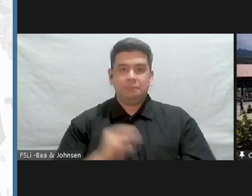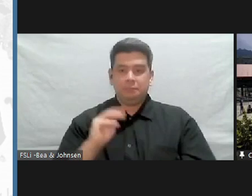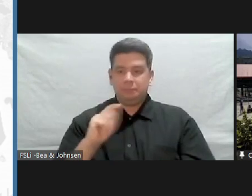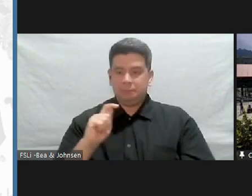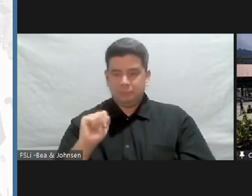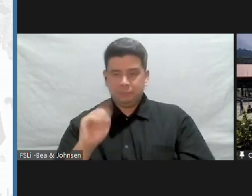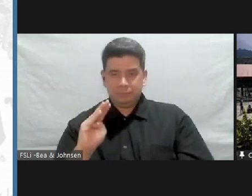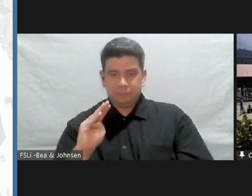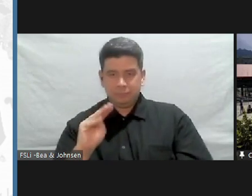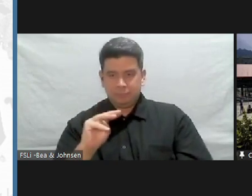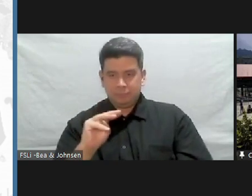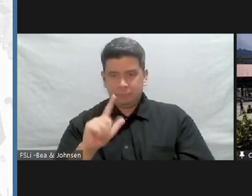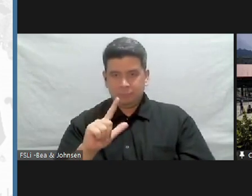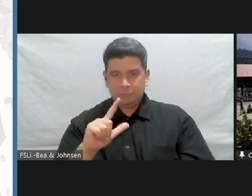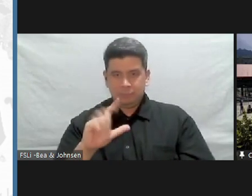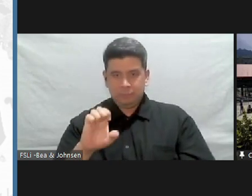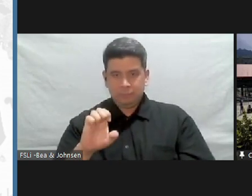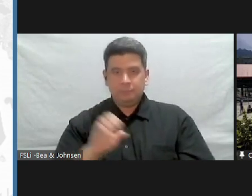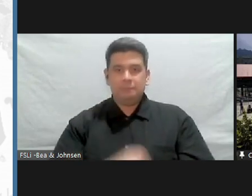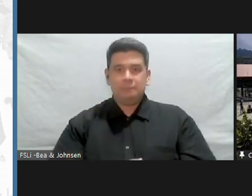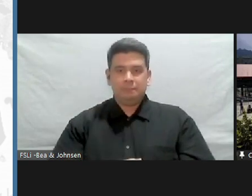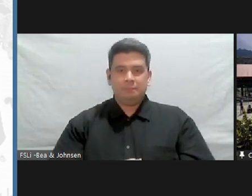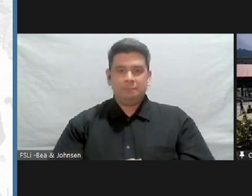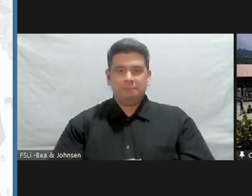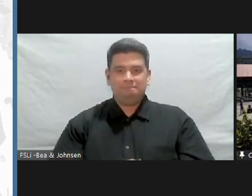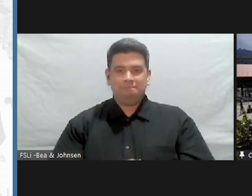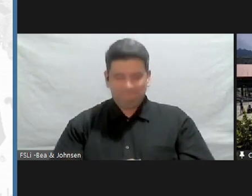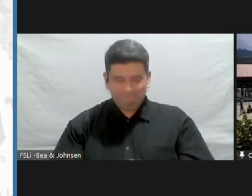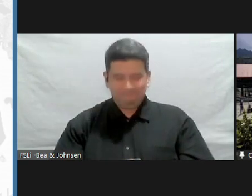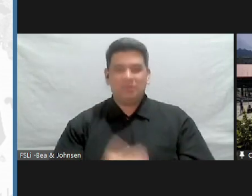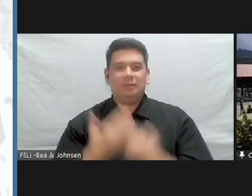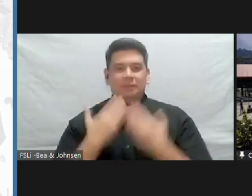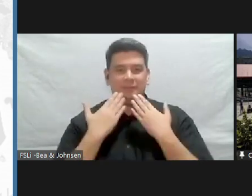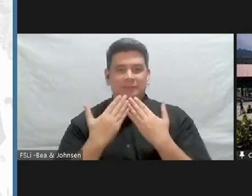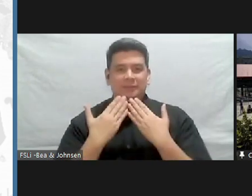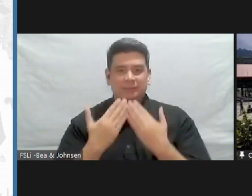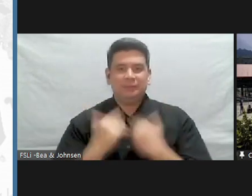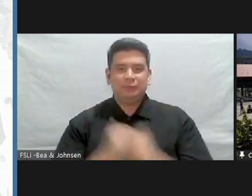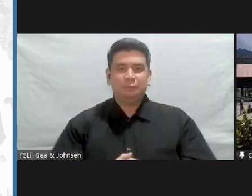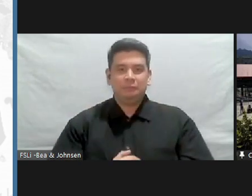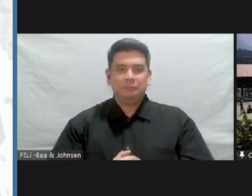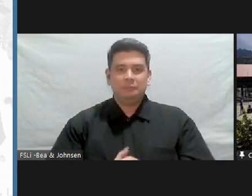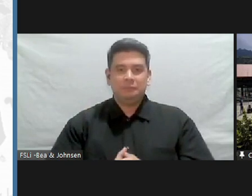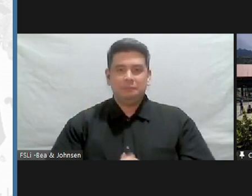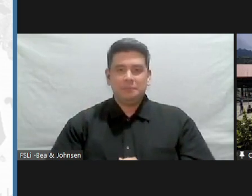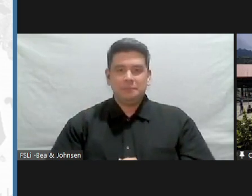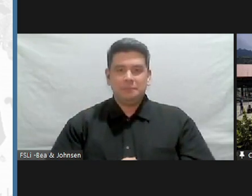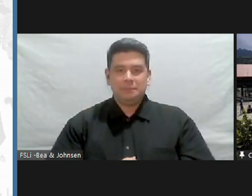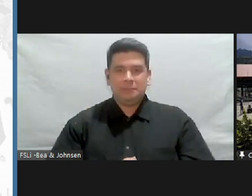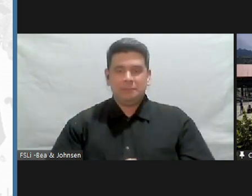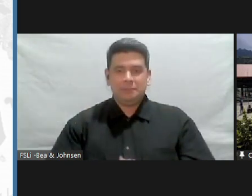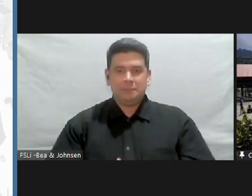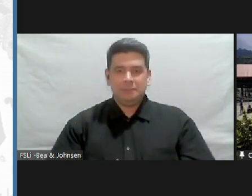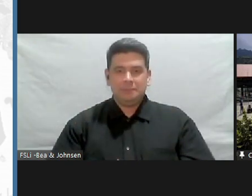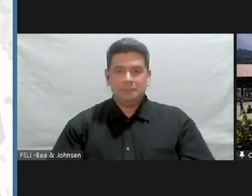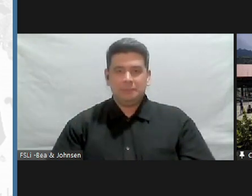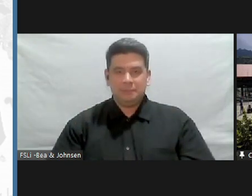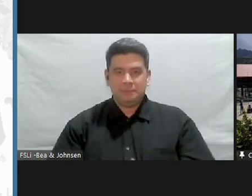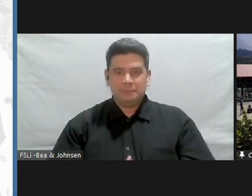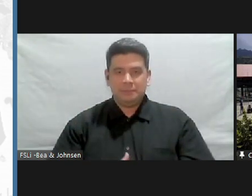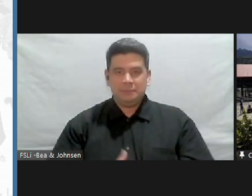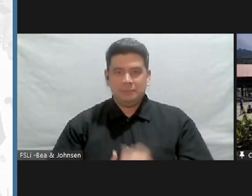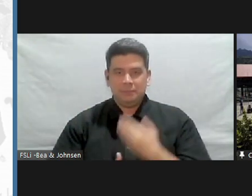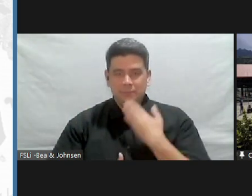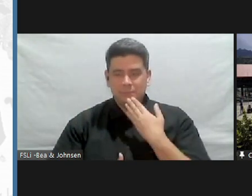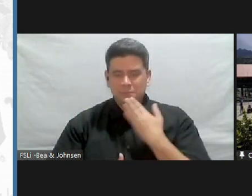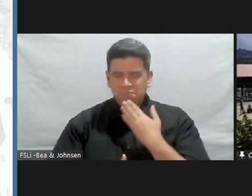nitong edukasyon na ito. Yun lang po at maraming salamat. Maraming salamat po, Kaipang. Totoo po yung sinabi nyo,